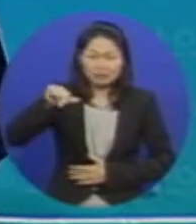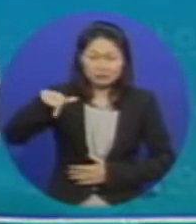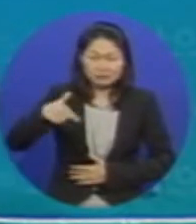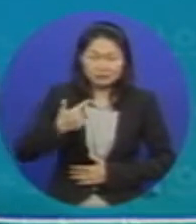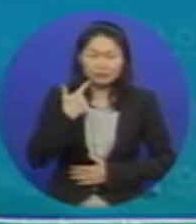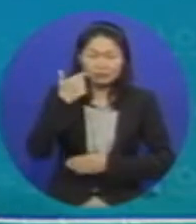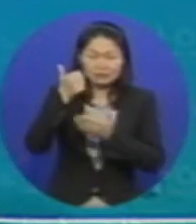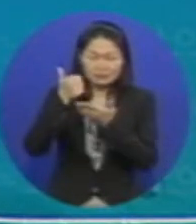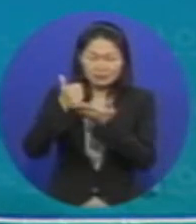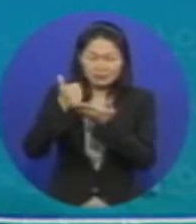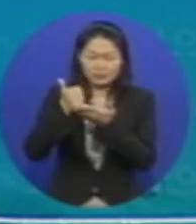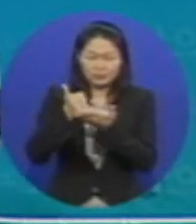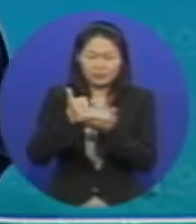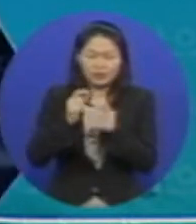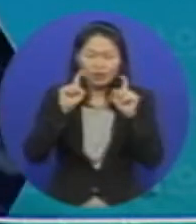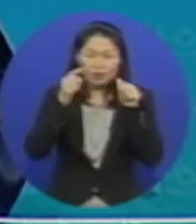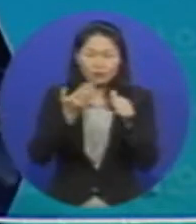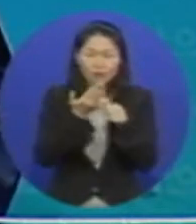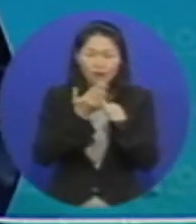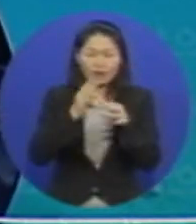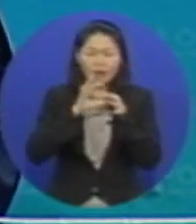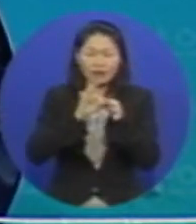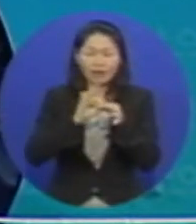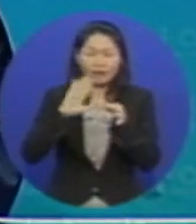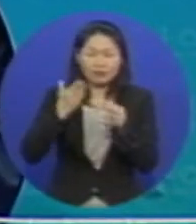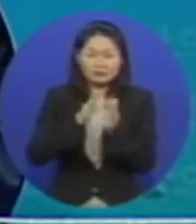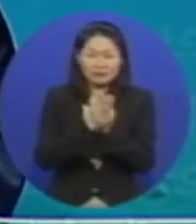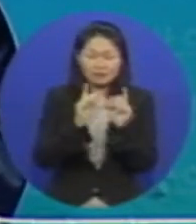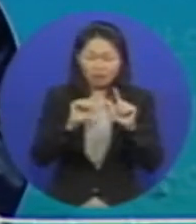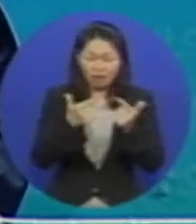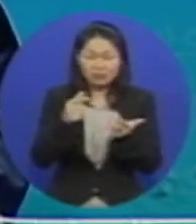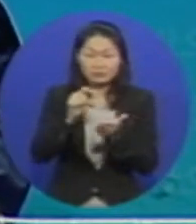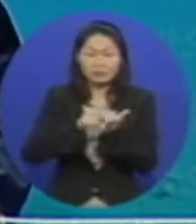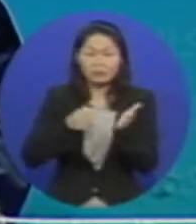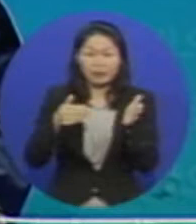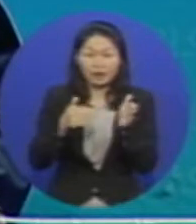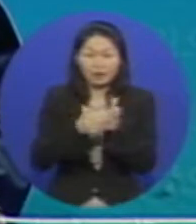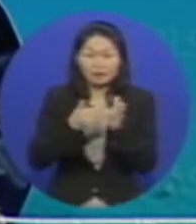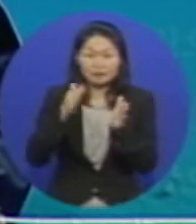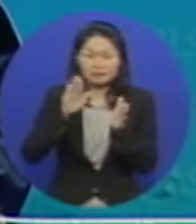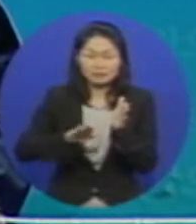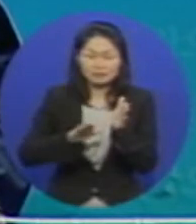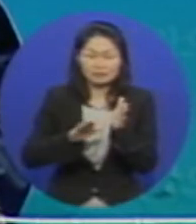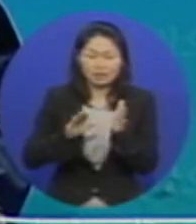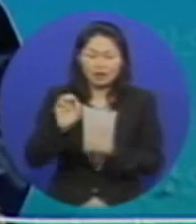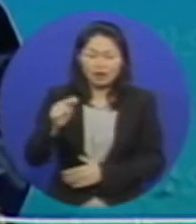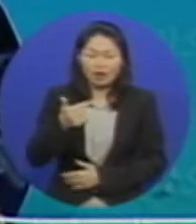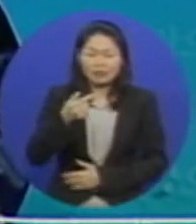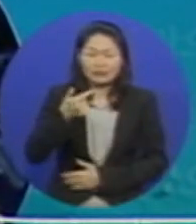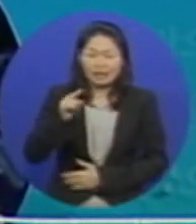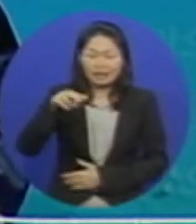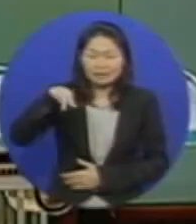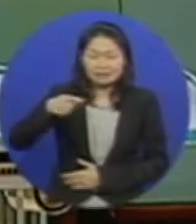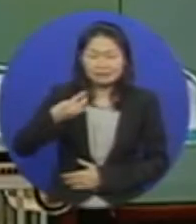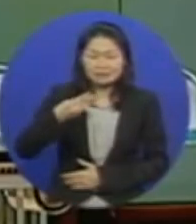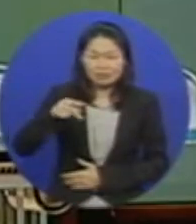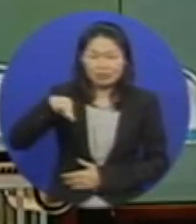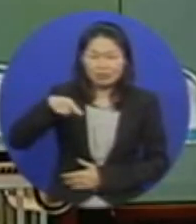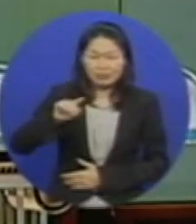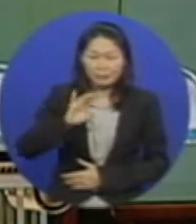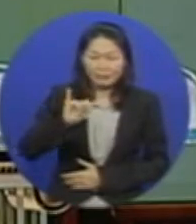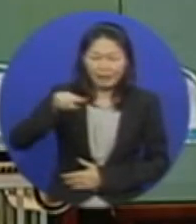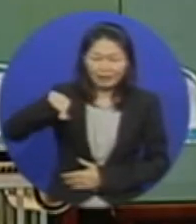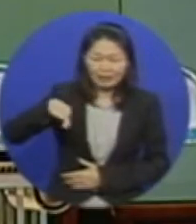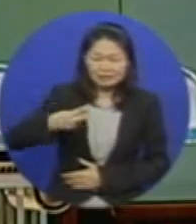목회에 대한 책을 여러권 쓰시는데 아 nso ns3 패스 써라 라는 제목의